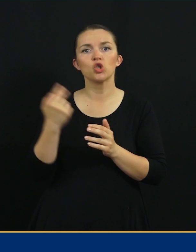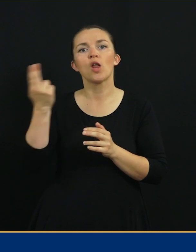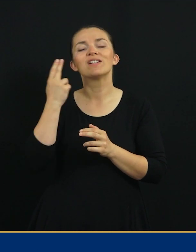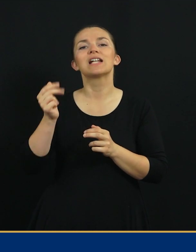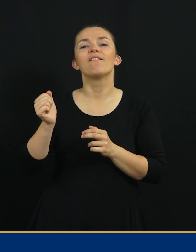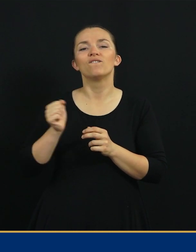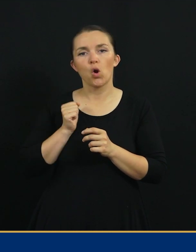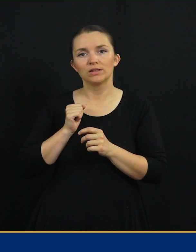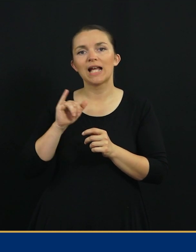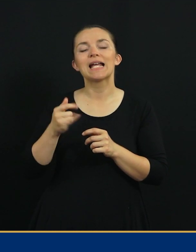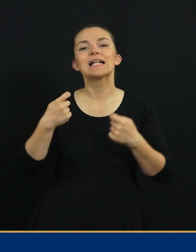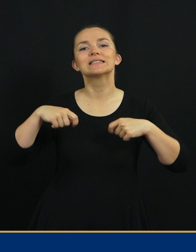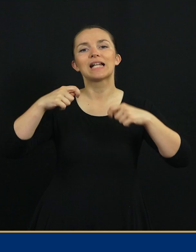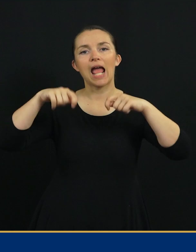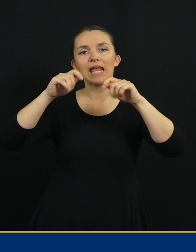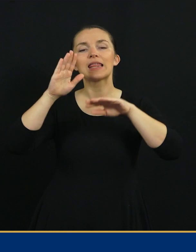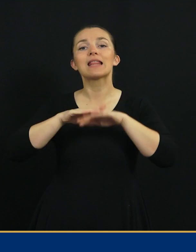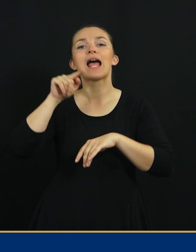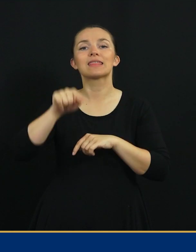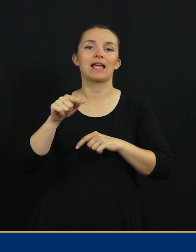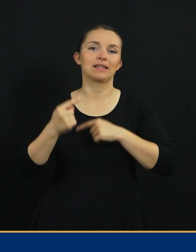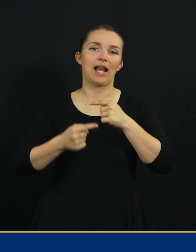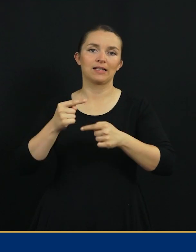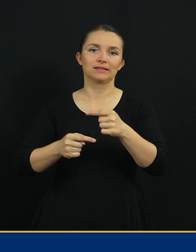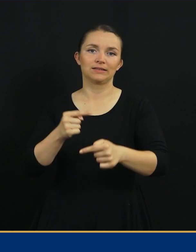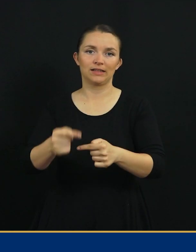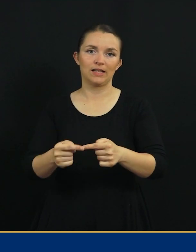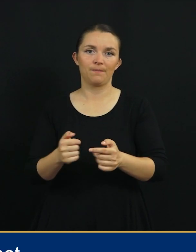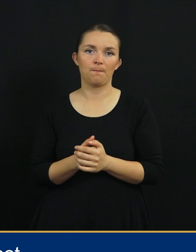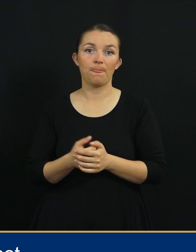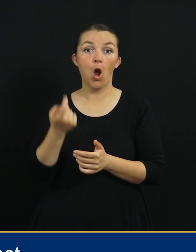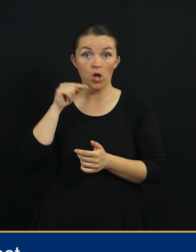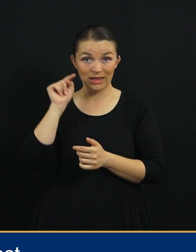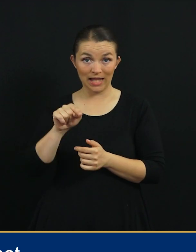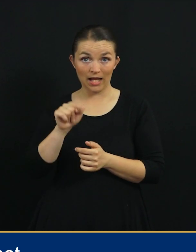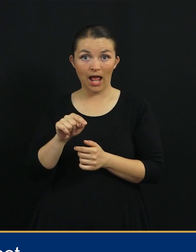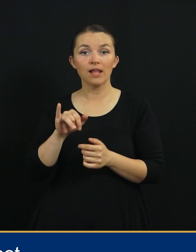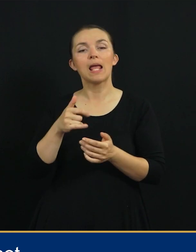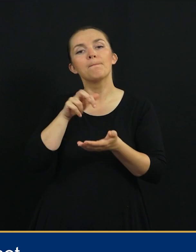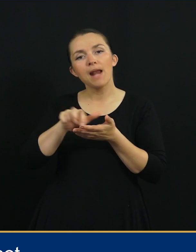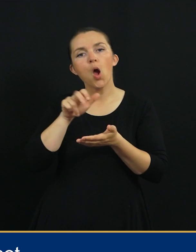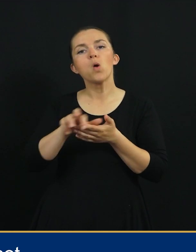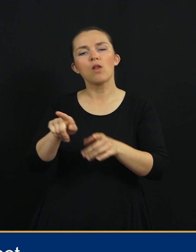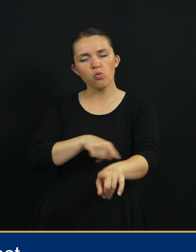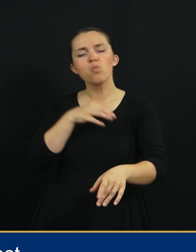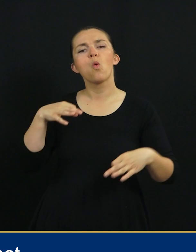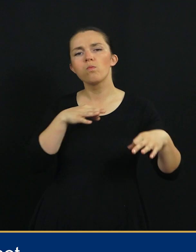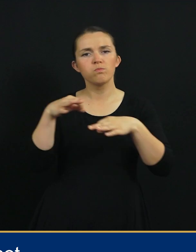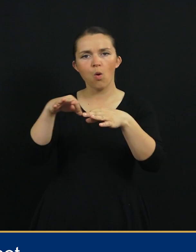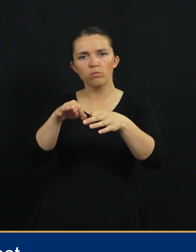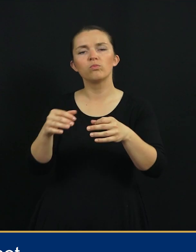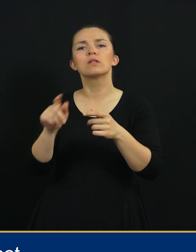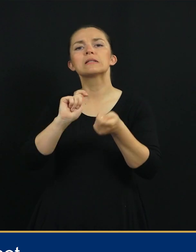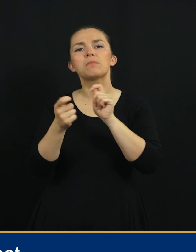Slovenska vojska je zgrajena na tej tradiciji. Od takrat je prehodila dolgo pot sprememb